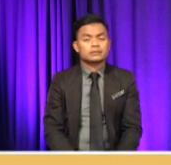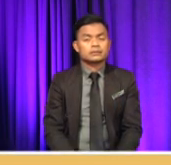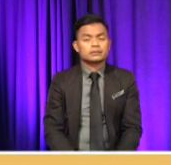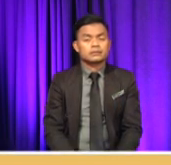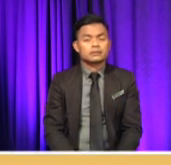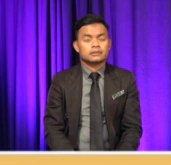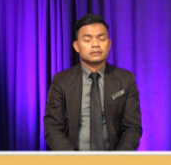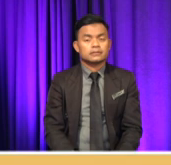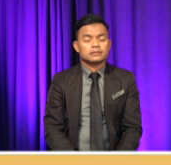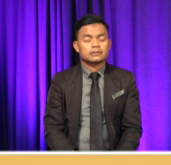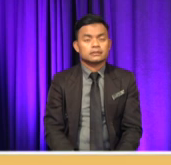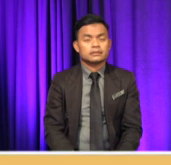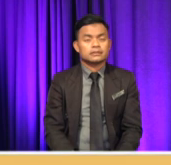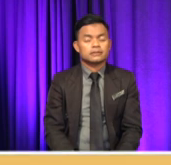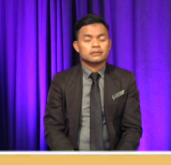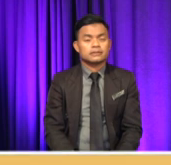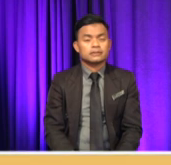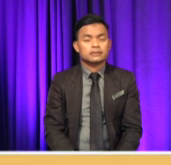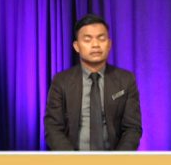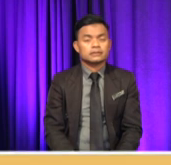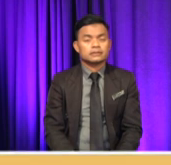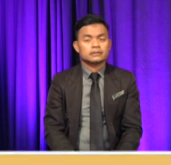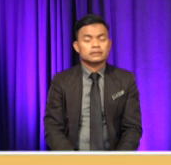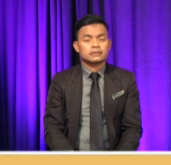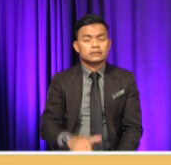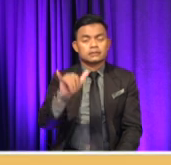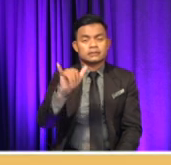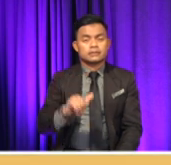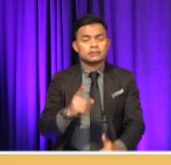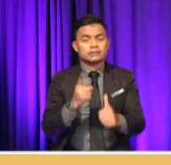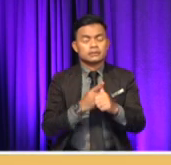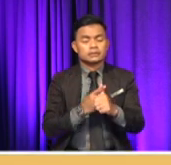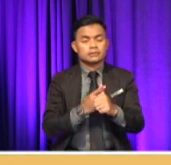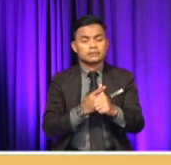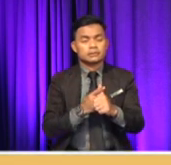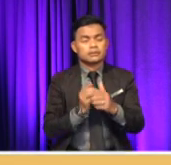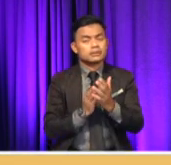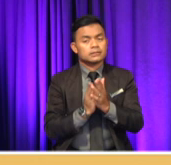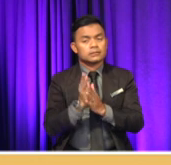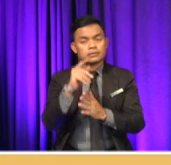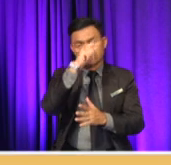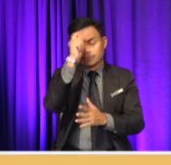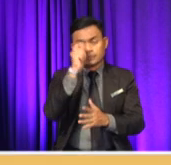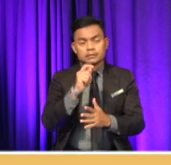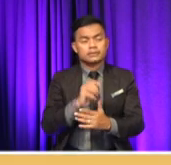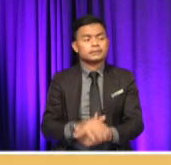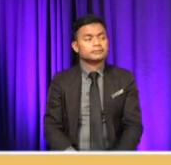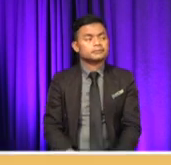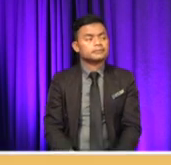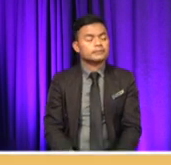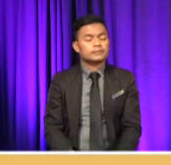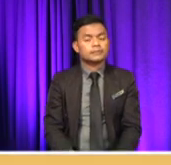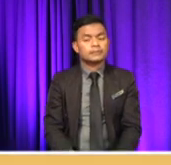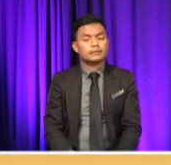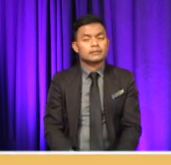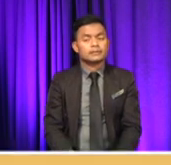macam mana nih oke yang pertama dibagi simbol serta dinamo Oke ini adalah pom yang kedua